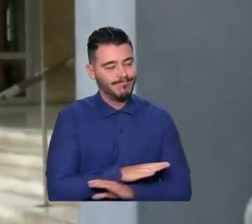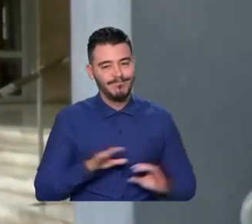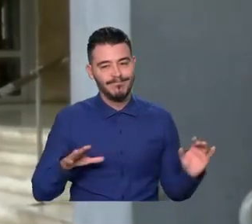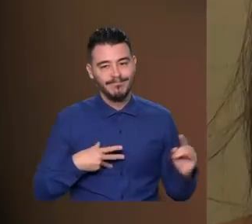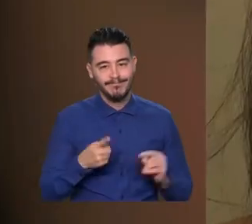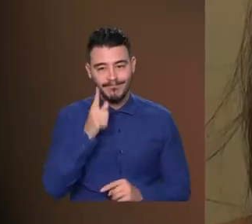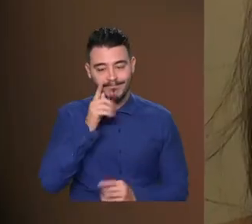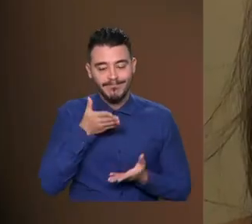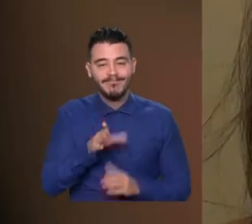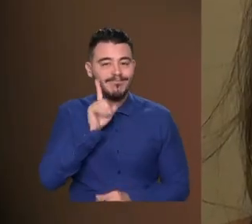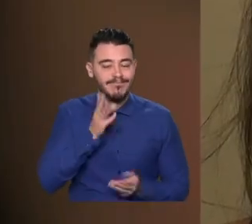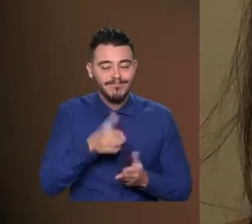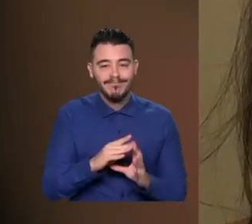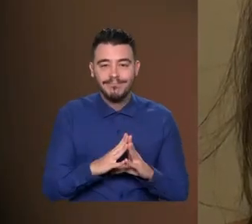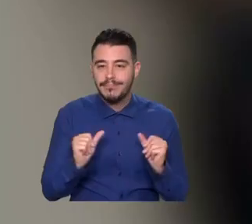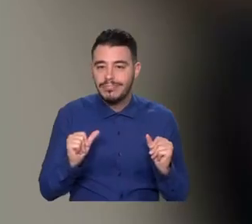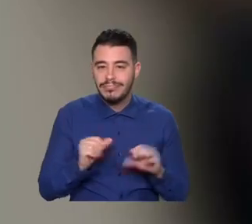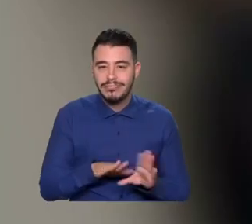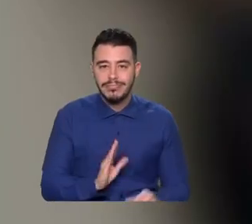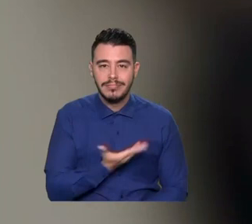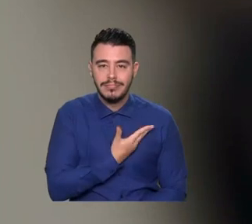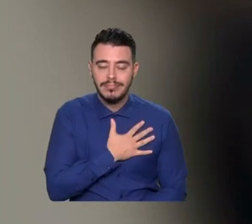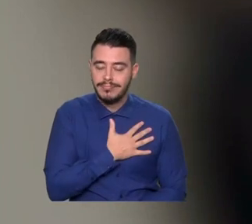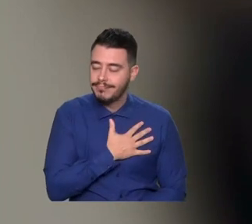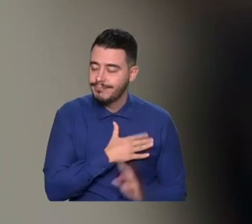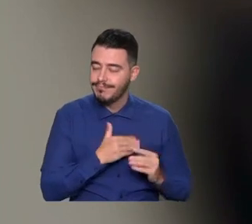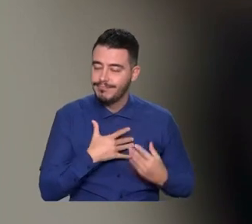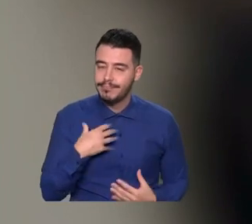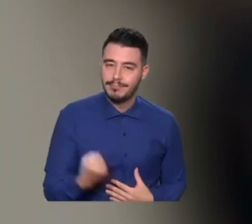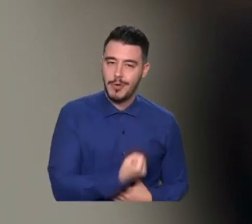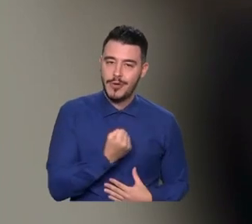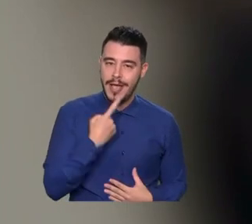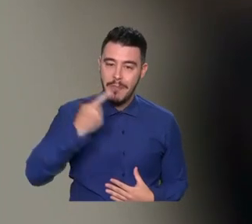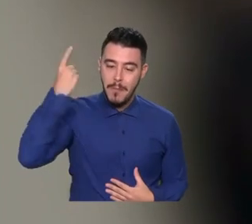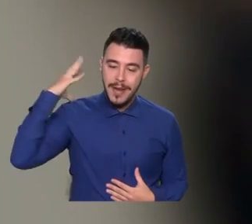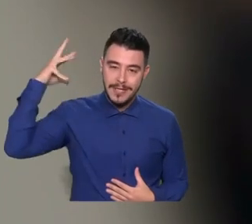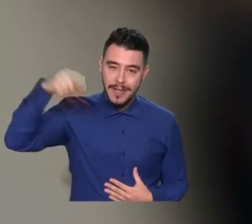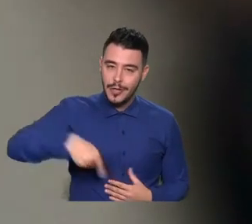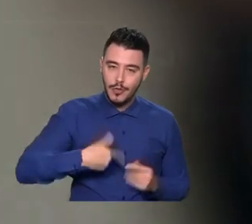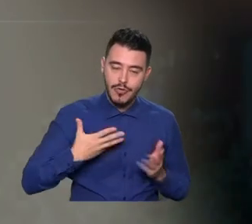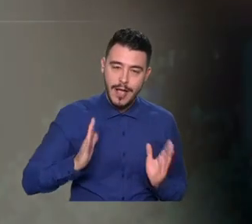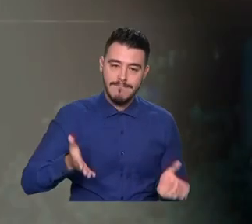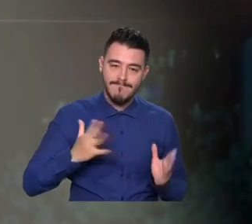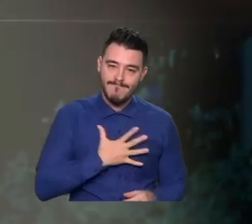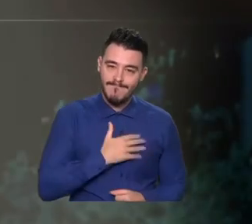της Έμας δεν πρόκειται να κλείσει ποτέ. Και ο Γολγοθάς που ανεβαίνουν από πέρυσι φαντάζει ακόμα ατελείωτος.